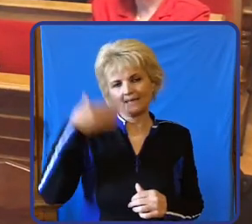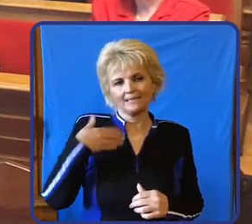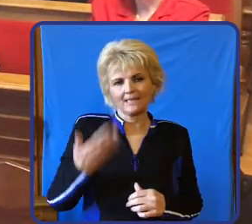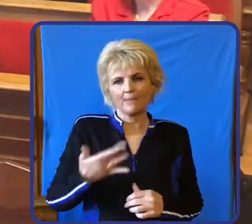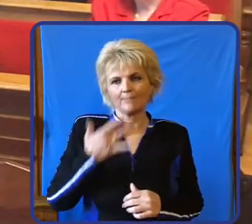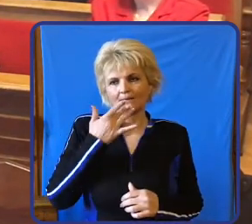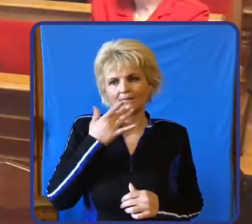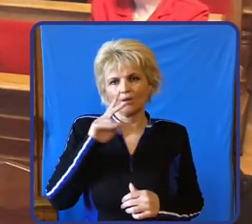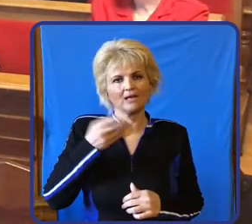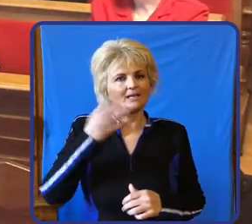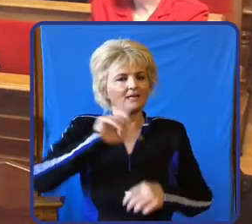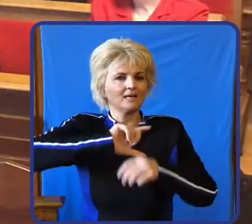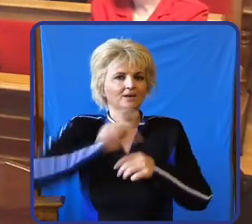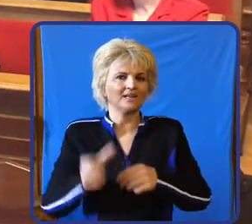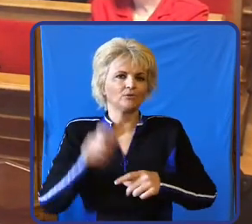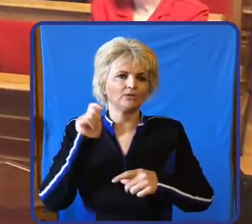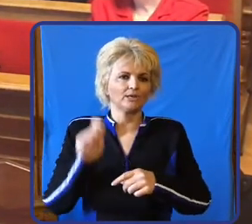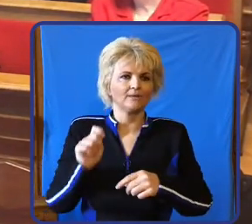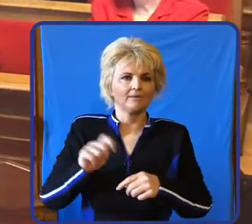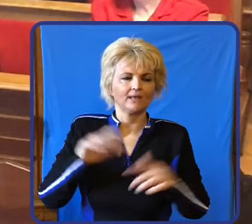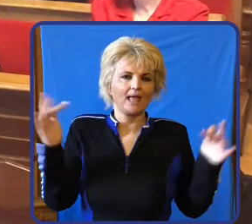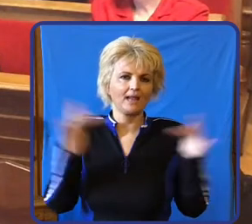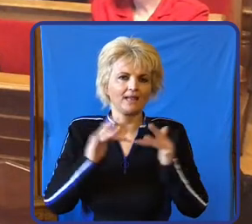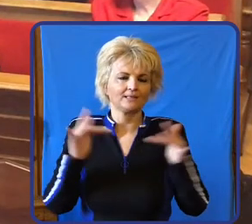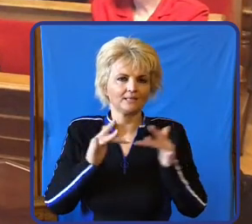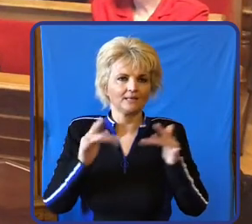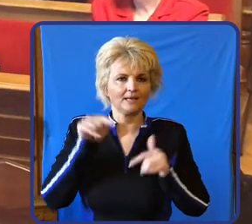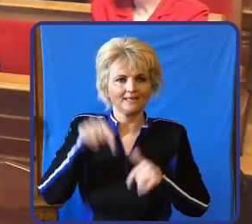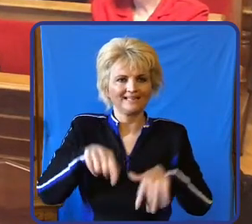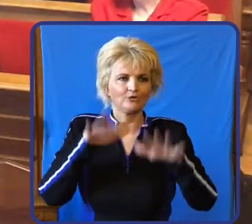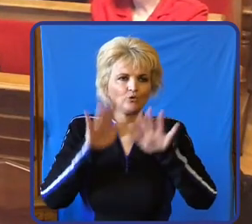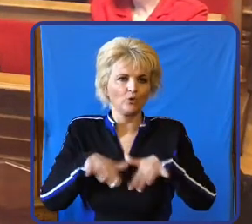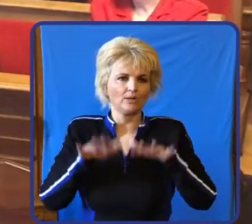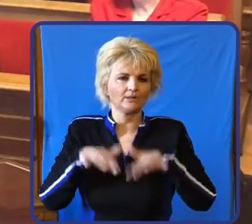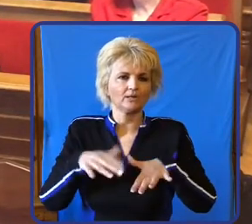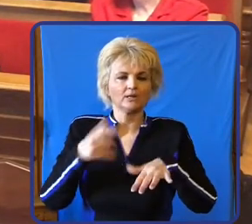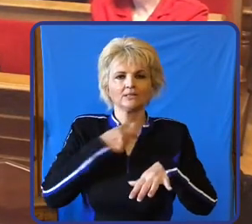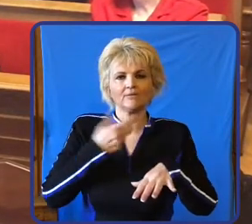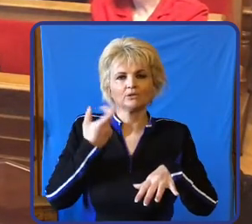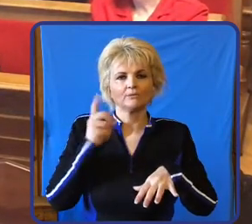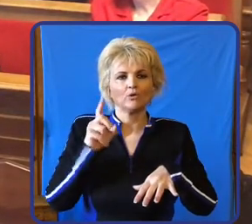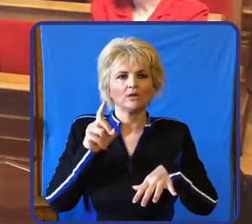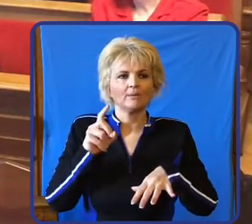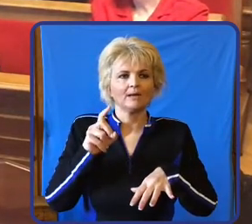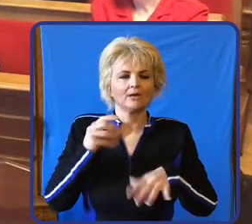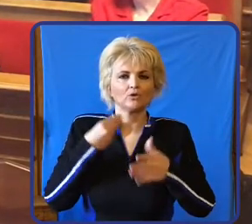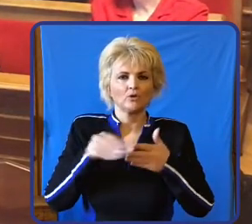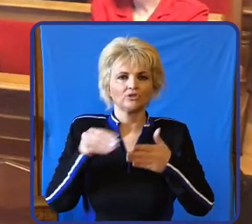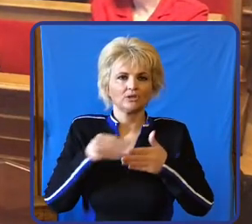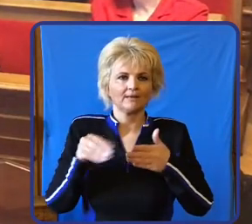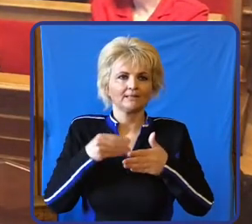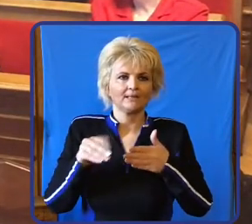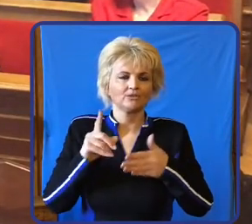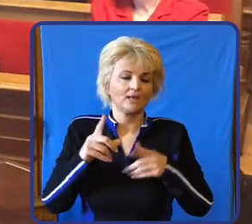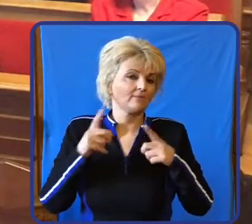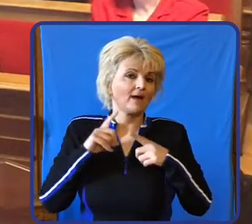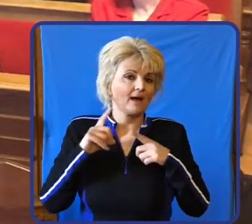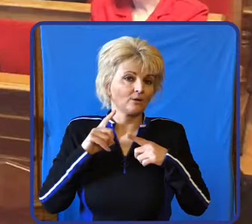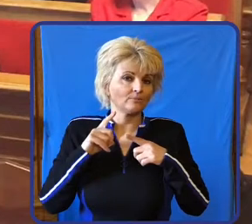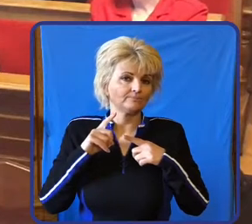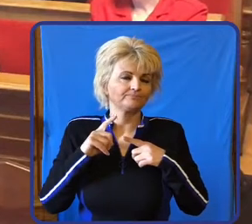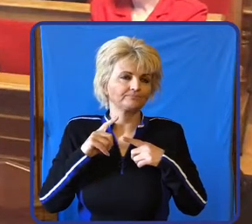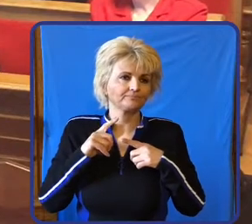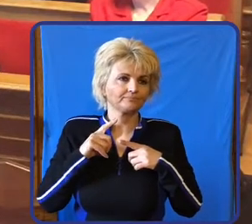hogy mondjuk aki régebb óta képviselő és ellenzékiként itt ült, szavazott volna meg költségvetés, de várom egyébként